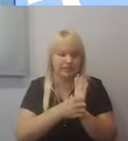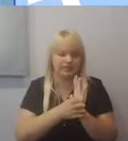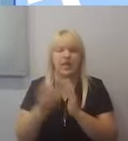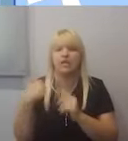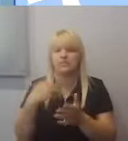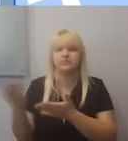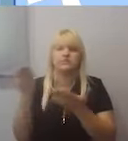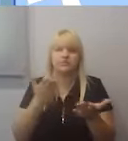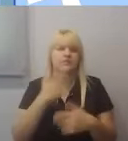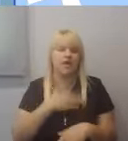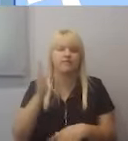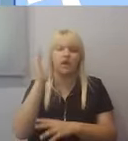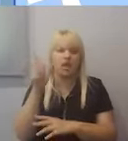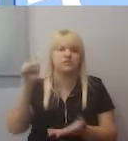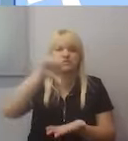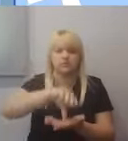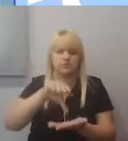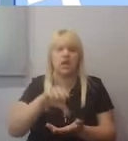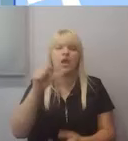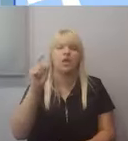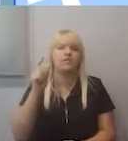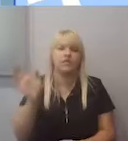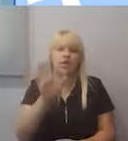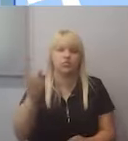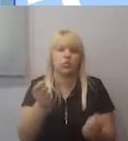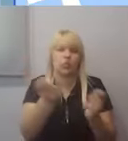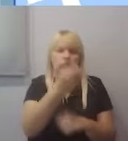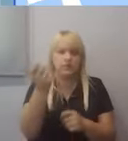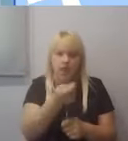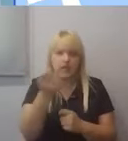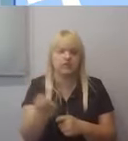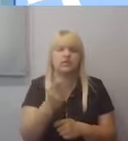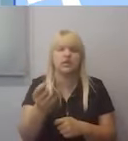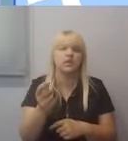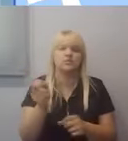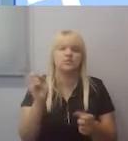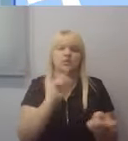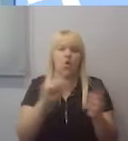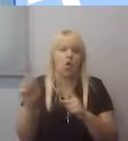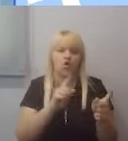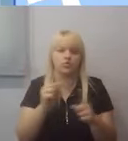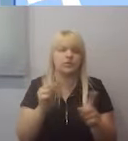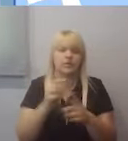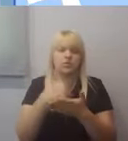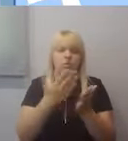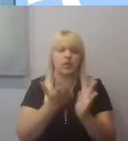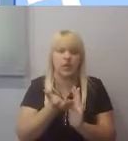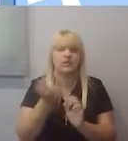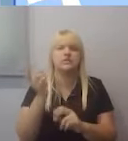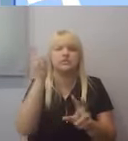noturēt valsts ugunsdzēsības dienesta civilās aizsardzības sistēmas darbības koordinēšanas nodaļas vecāko inspektori sanita suveiz